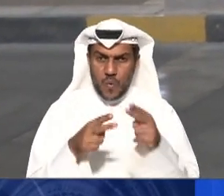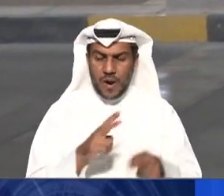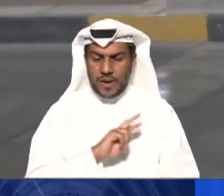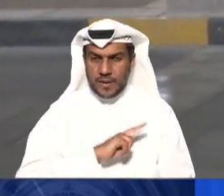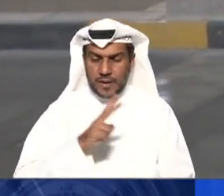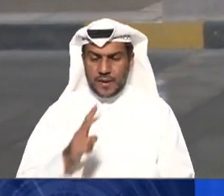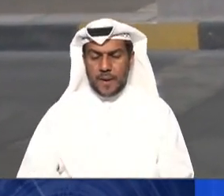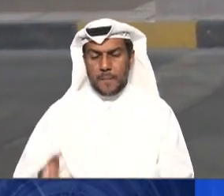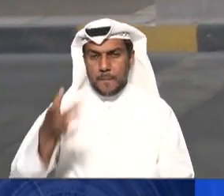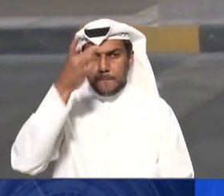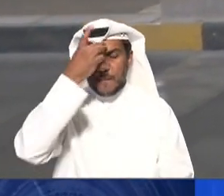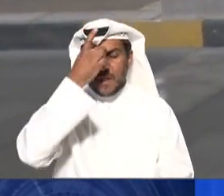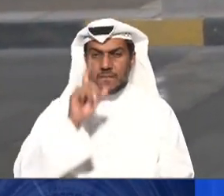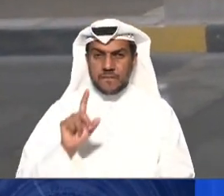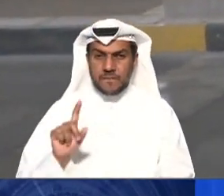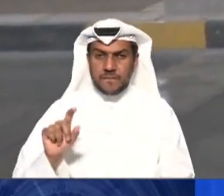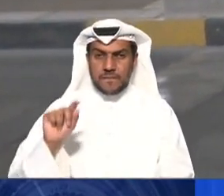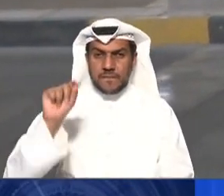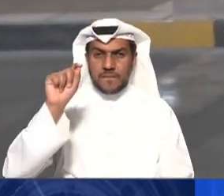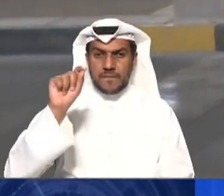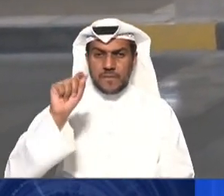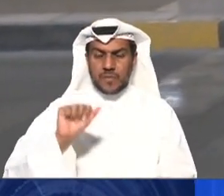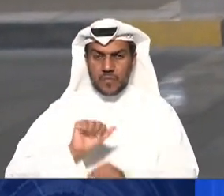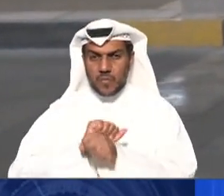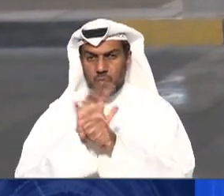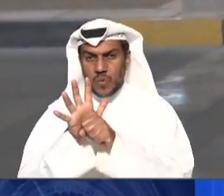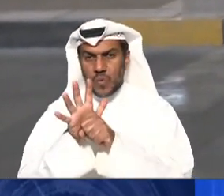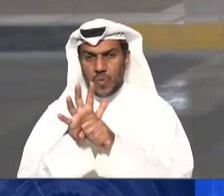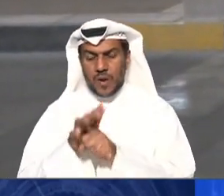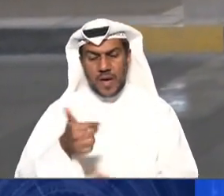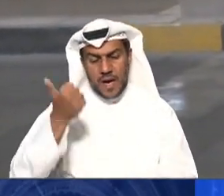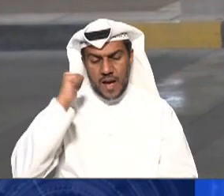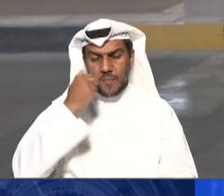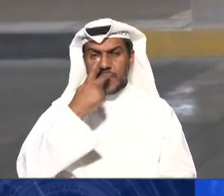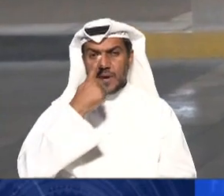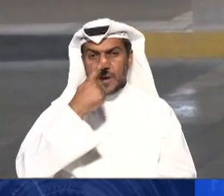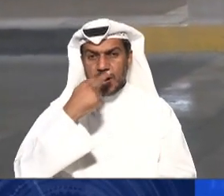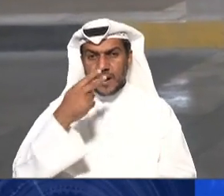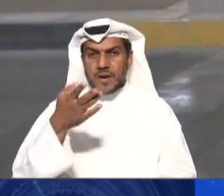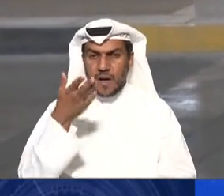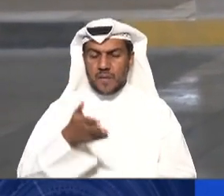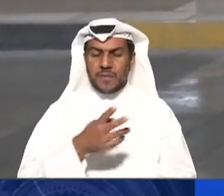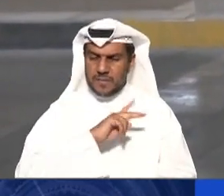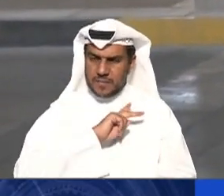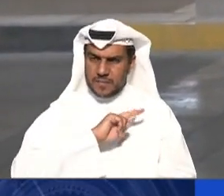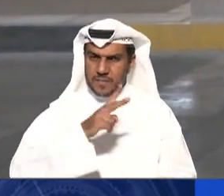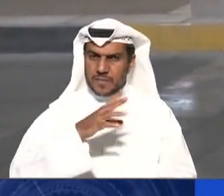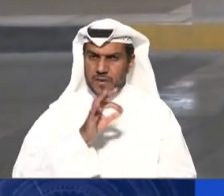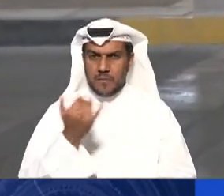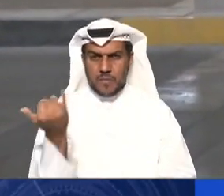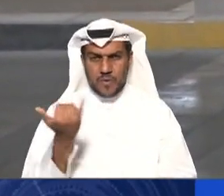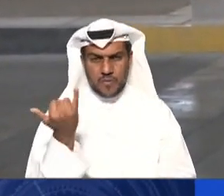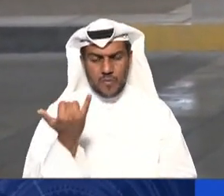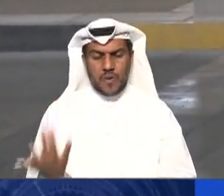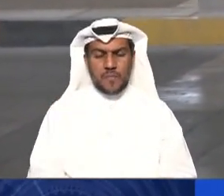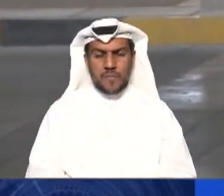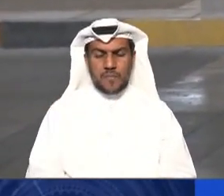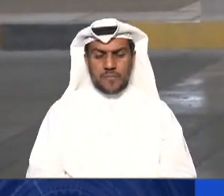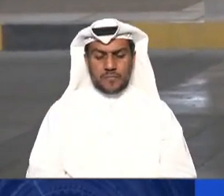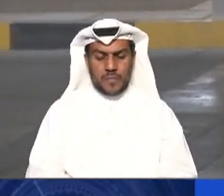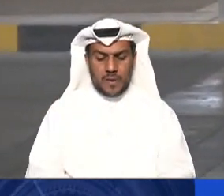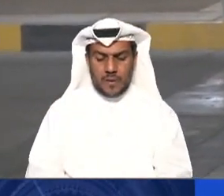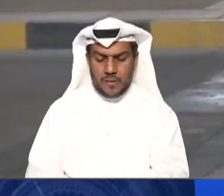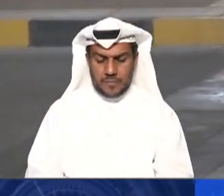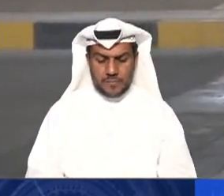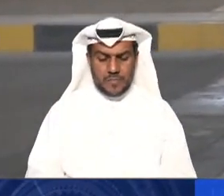انتشار فيروس كورونا المستجد، بالأمس أصدر مجلس الوزراء عدة قرارات متعلقة في التفاعل مع هذا الموضوع، ولكن أيضا